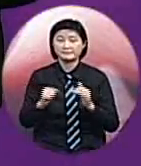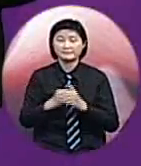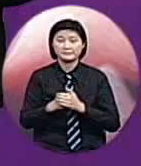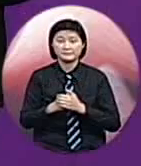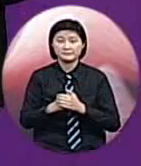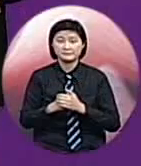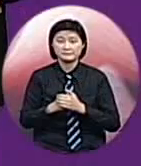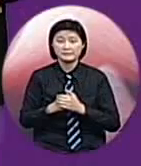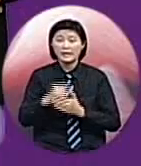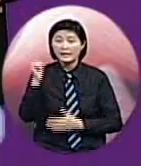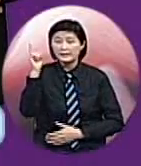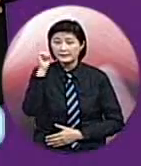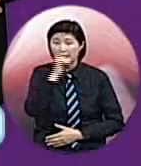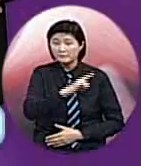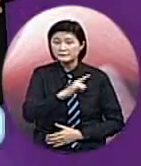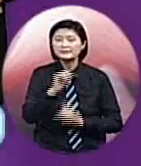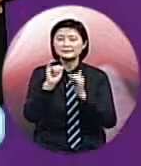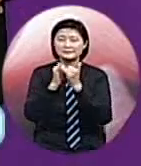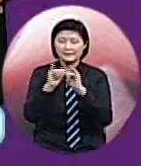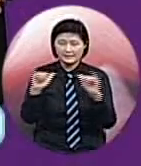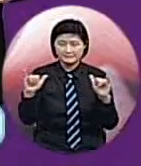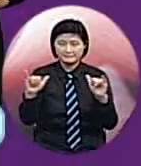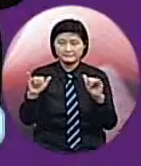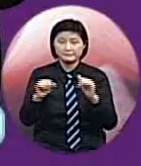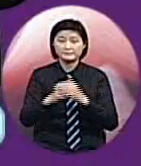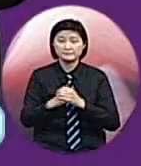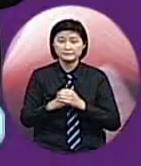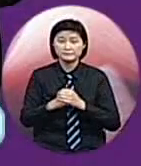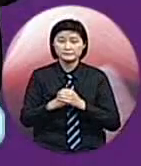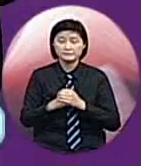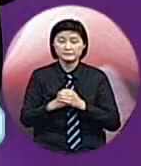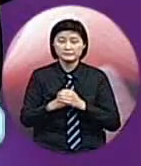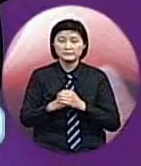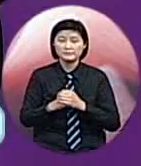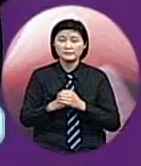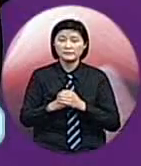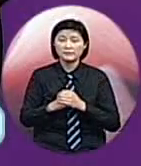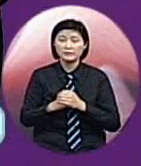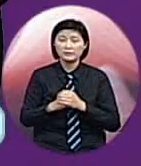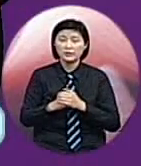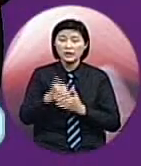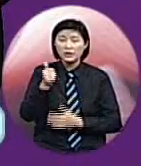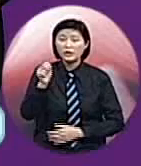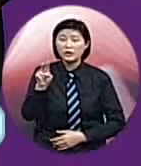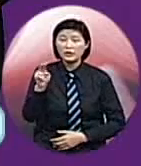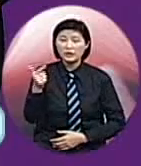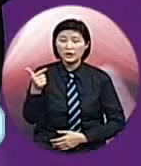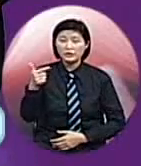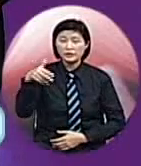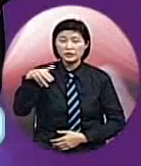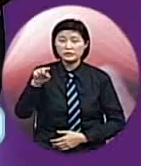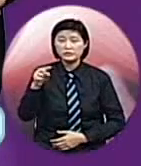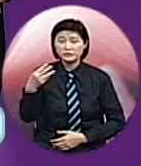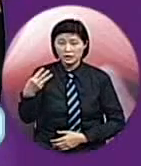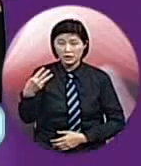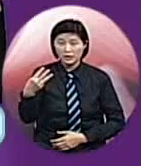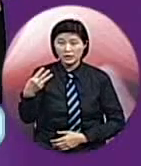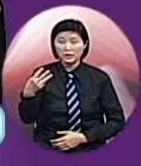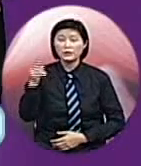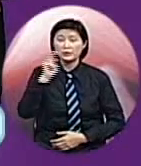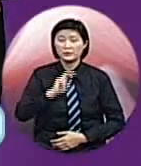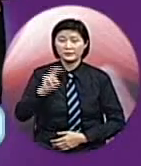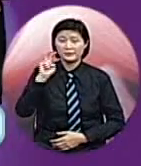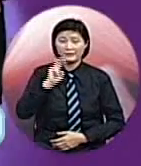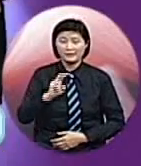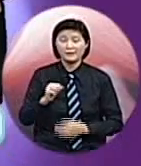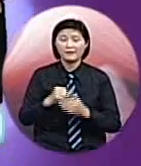사람이야? 나쁜 사람. 나쁜 사람. 나쁜 사람. 신유 씨 노래인가? 아니요, 현철 노래요. 아, 그 현철. 현철 씨